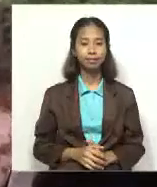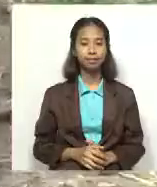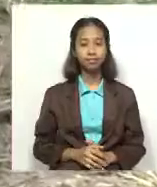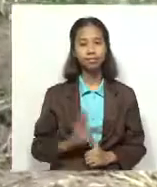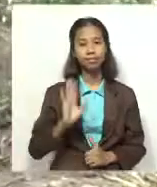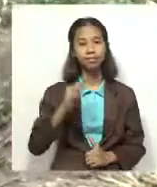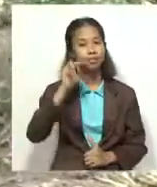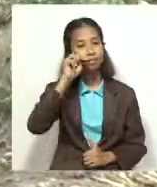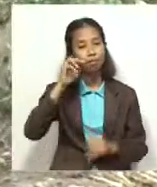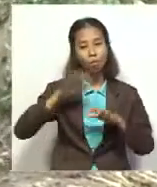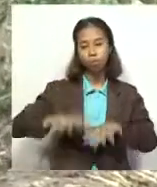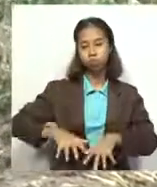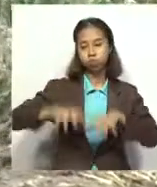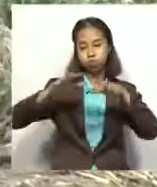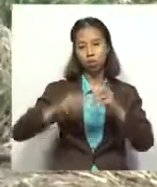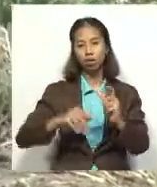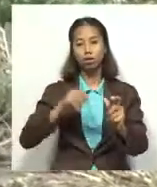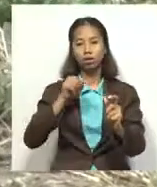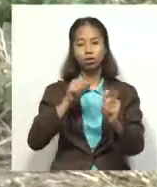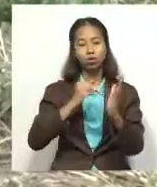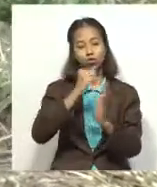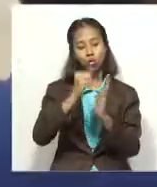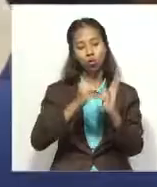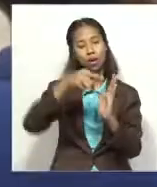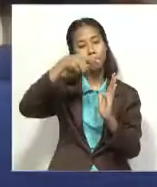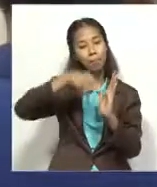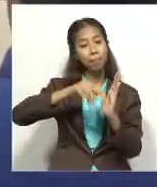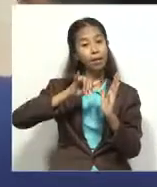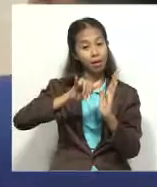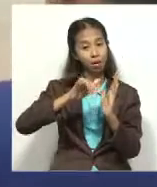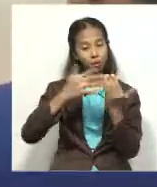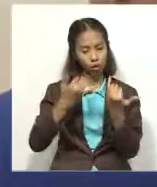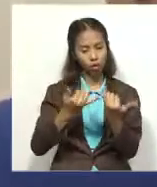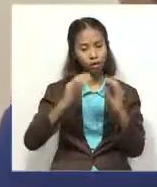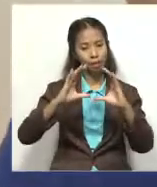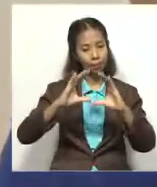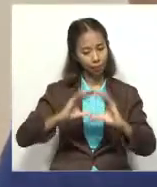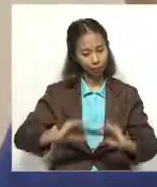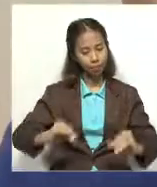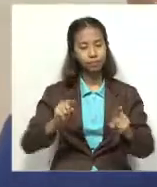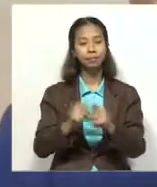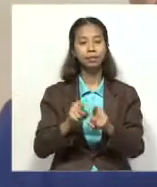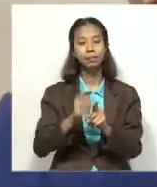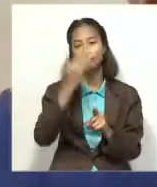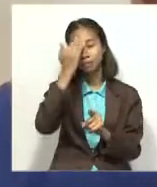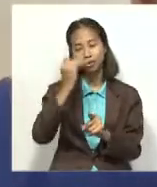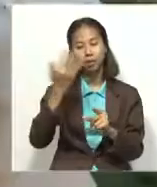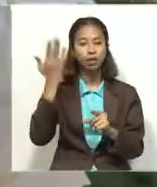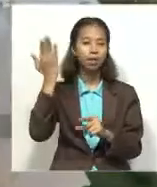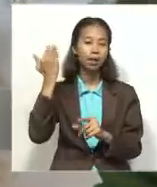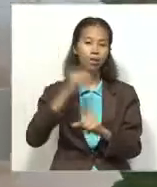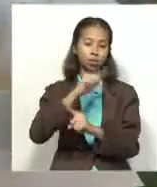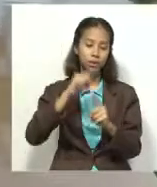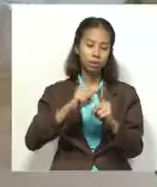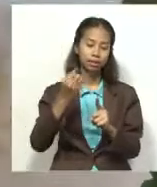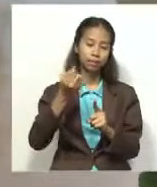ถานการณ์น้ำท่วมในพื้นที่อำเภอปงจังหวัดพะเยานะคะก็เริ่มคลี่คลายลงแล้วคุณจินนา คะ หลังจากที่มีฝนตกลงมาตั้งแต่วัน